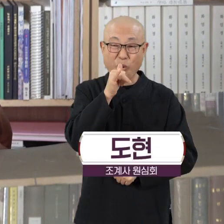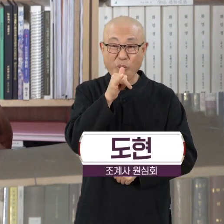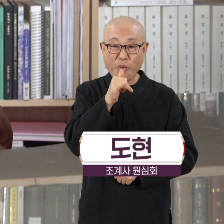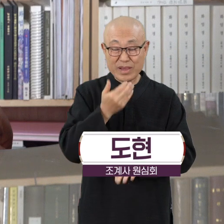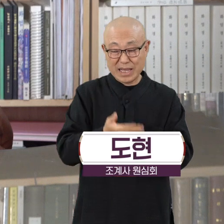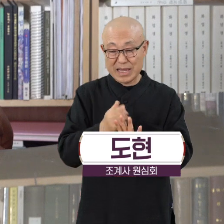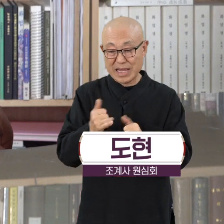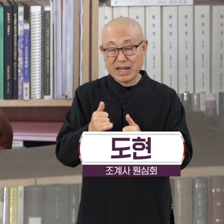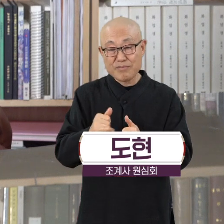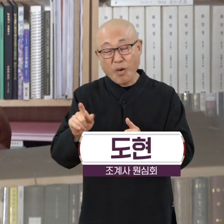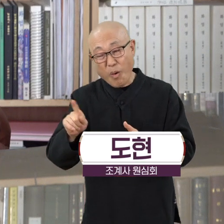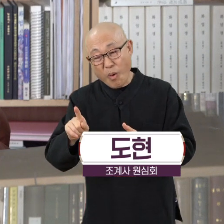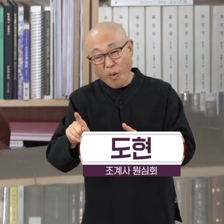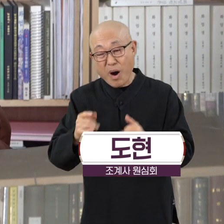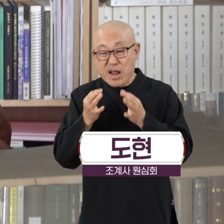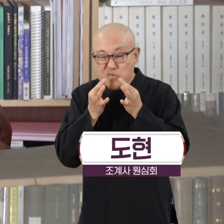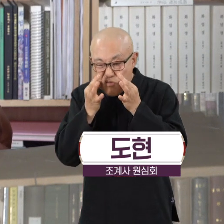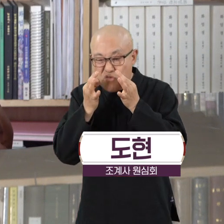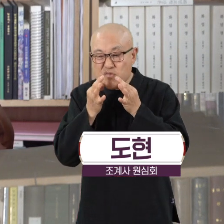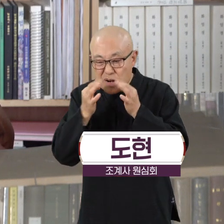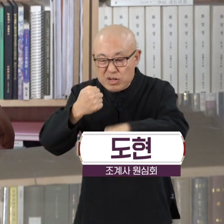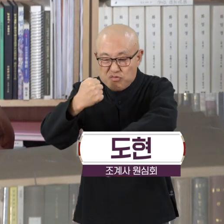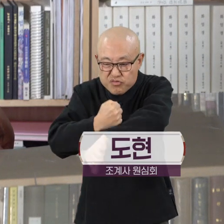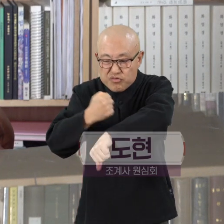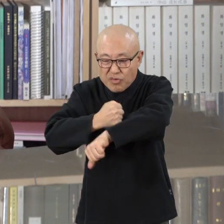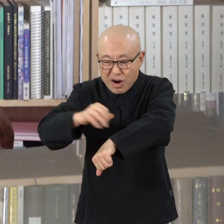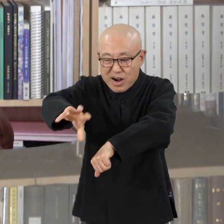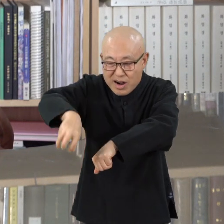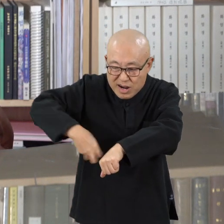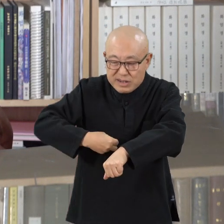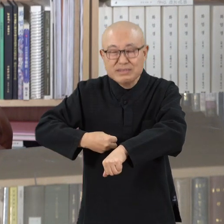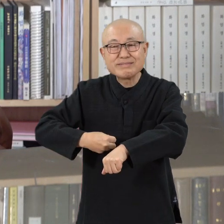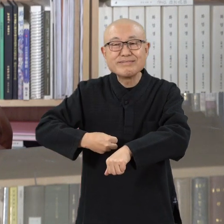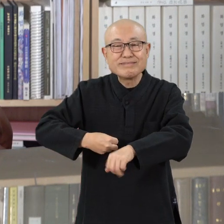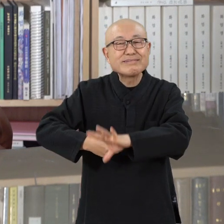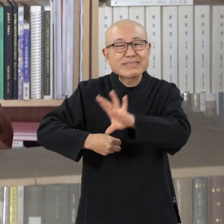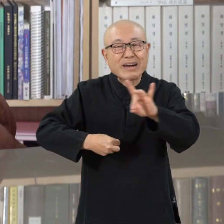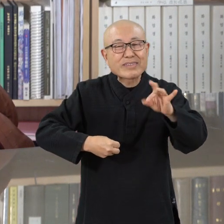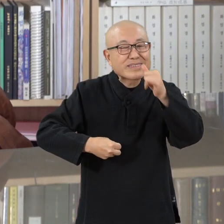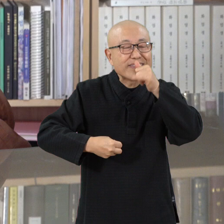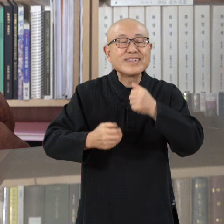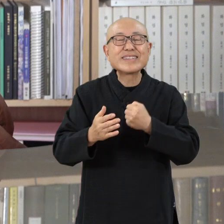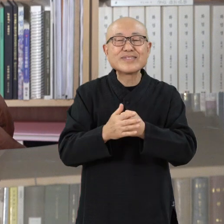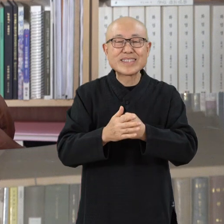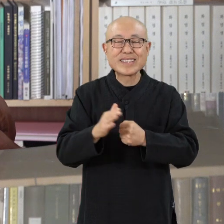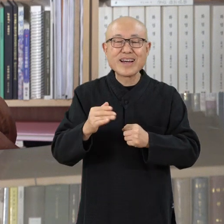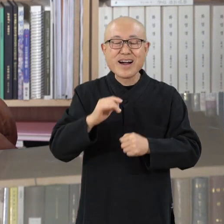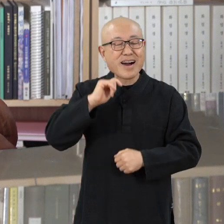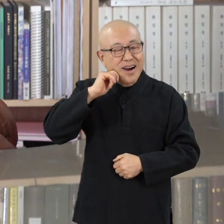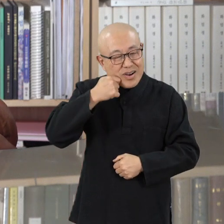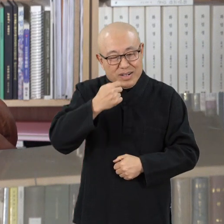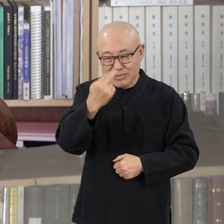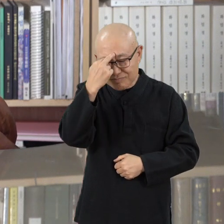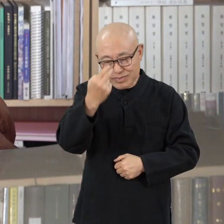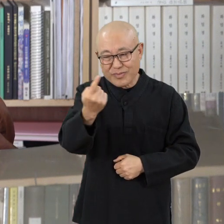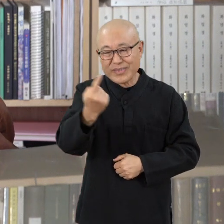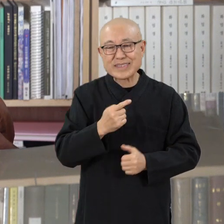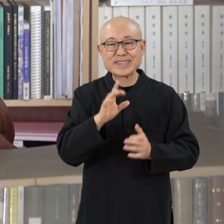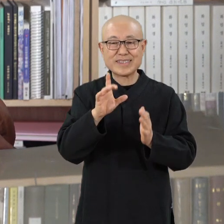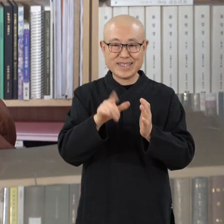다른 사람의 어떤 그 노력에 의해 우리가 많이 살아가고 있거든요. 그래서 어려운 일이 있을